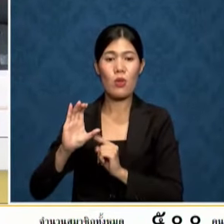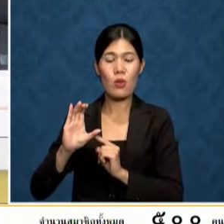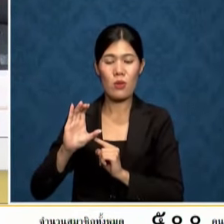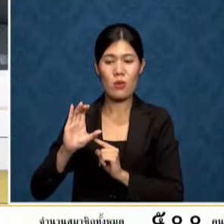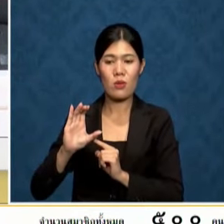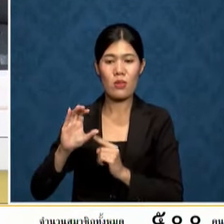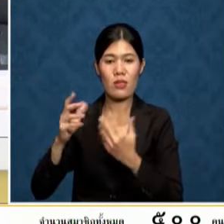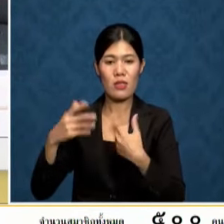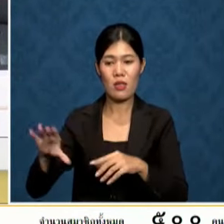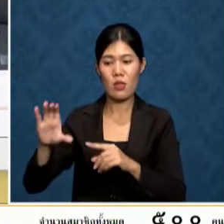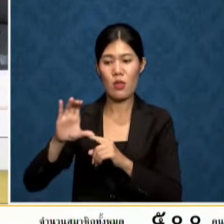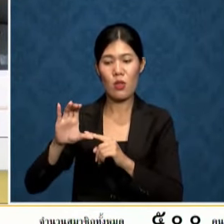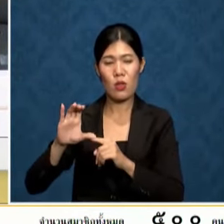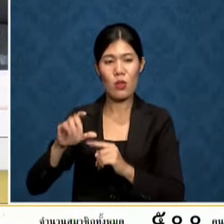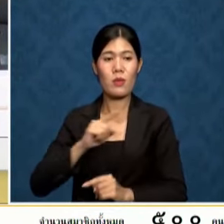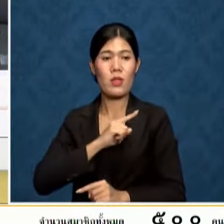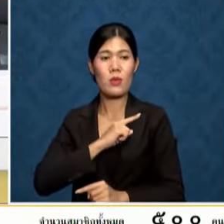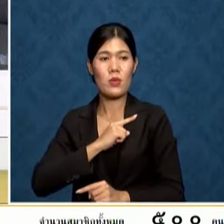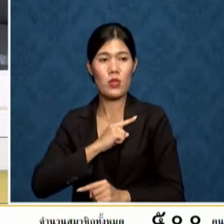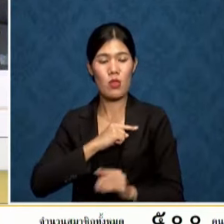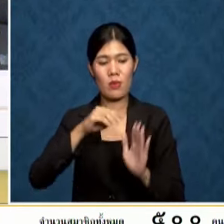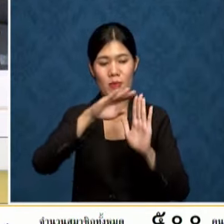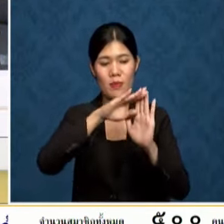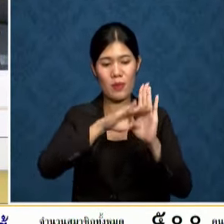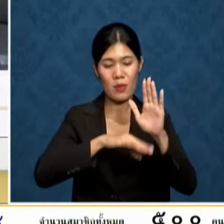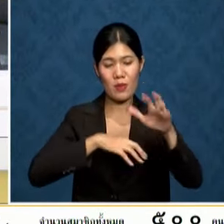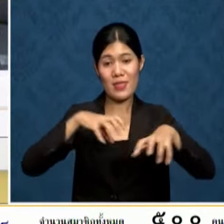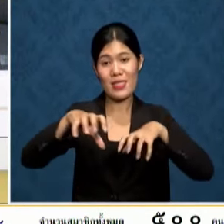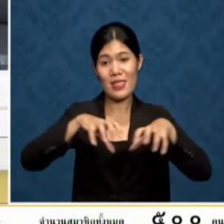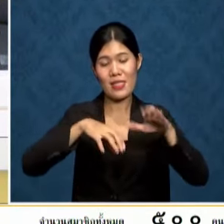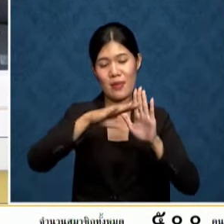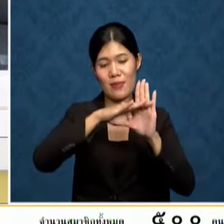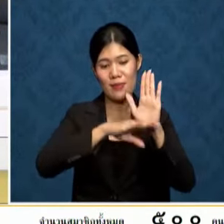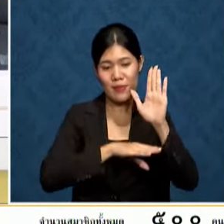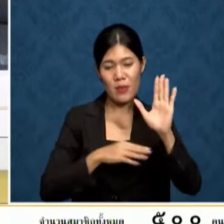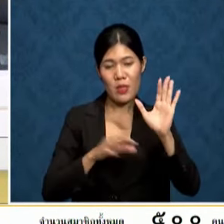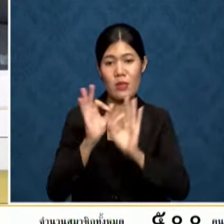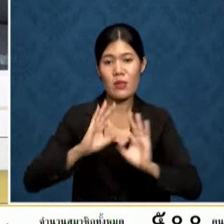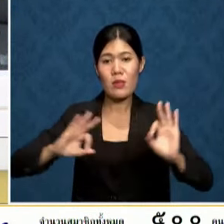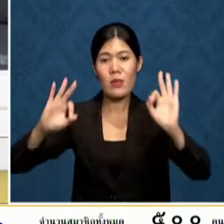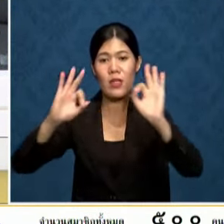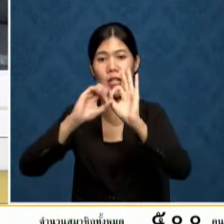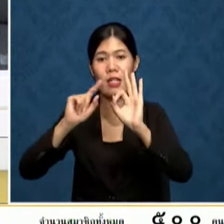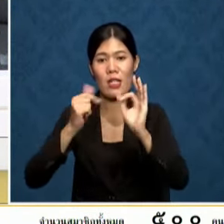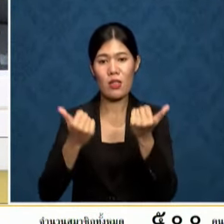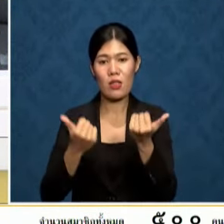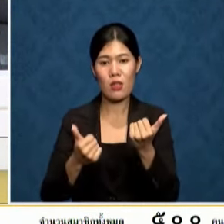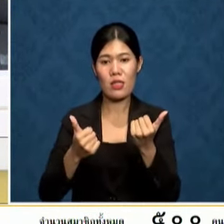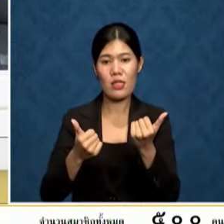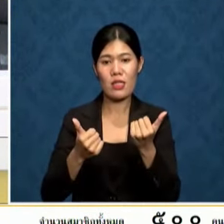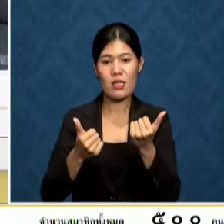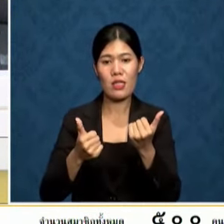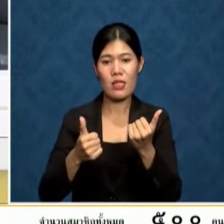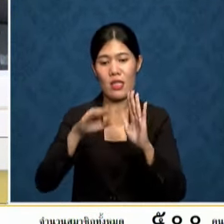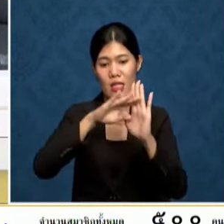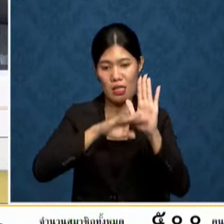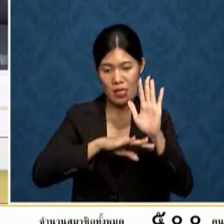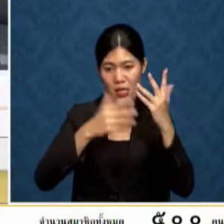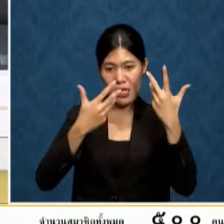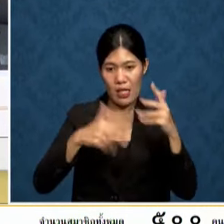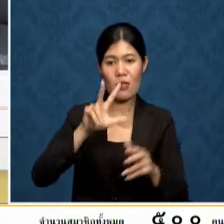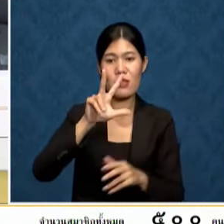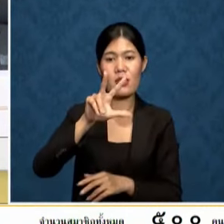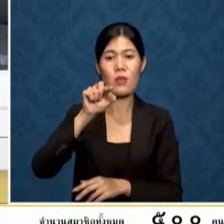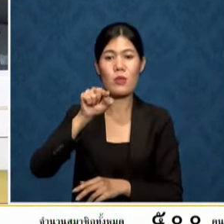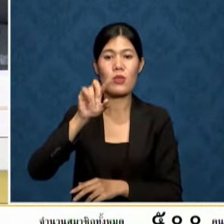งบประมาณก็มีหน้าที่ในการไปเรียงลำดับความสำคัญนะครับปีนี้ก็ได้ออกมา 3.7ล้านล้านบาทนี่คือ